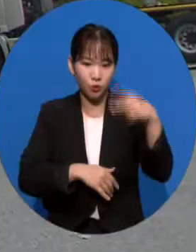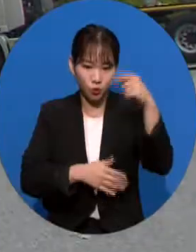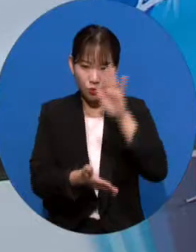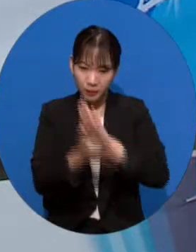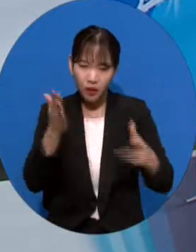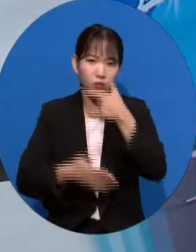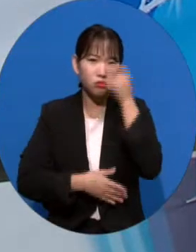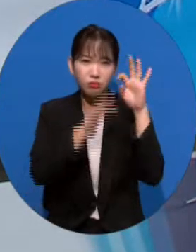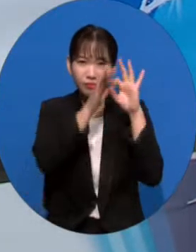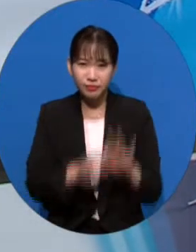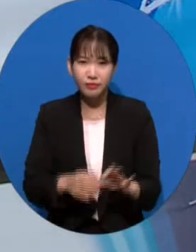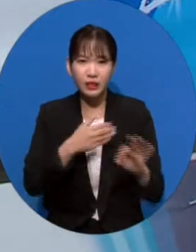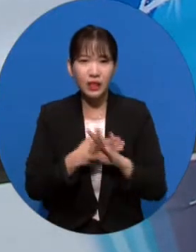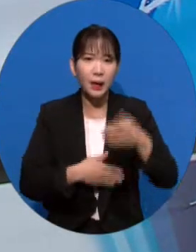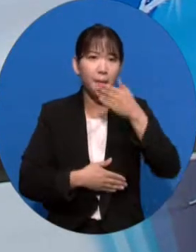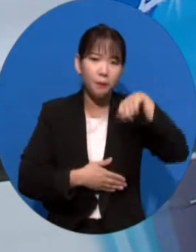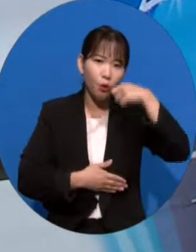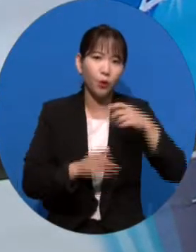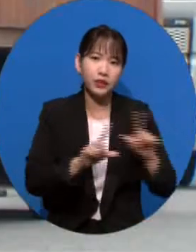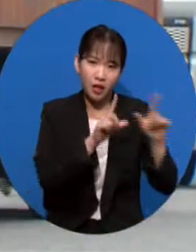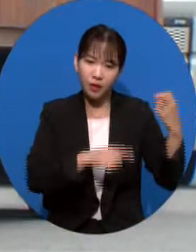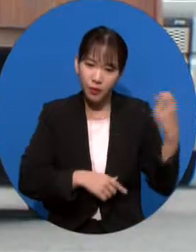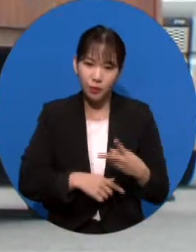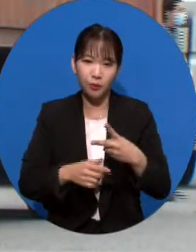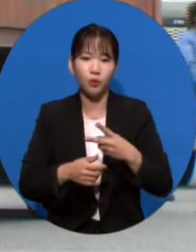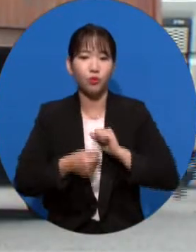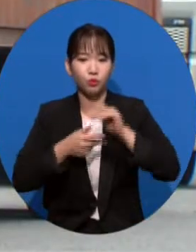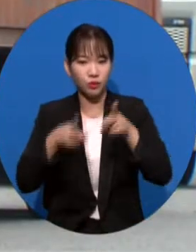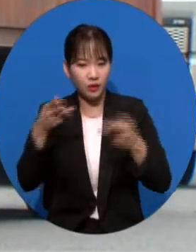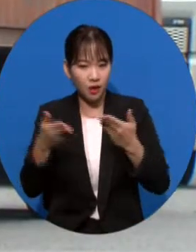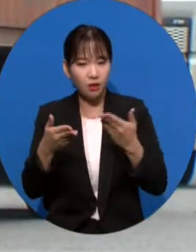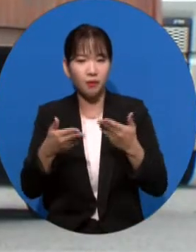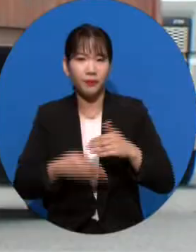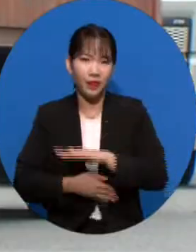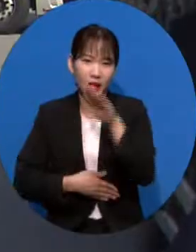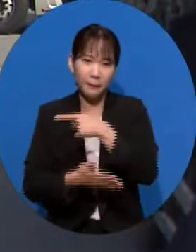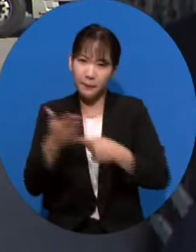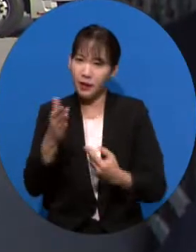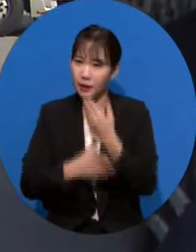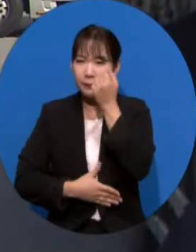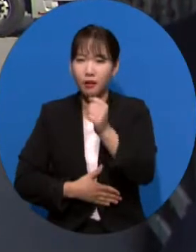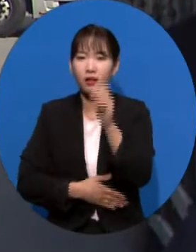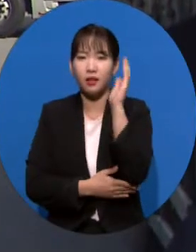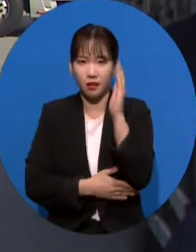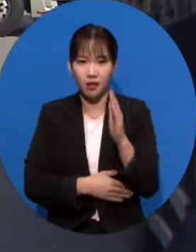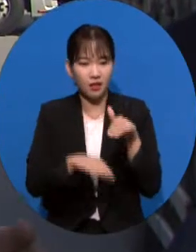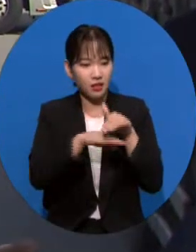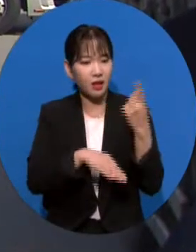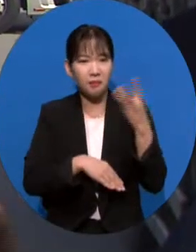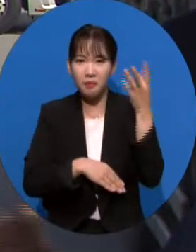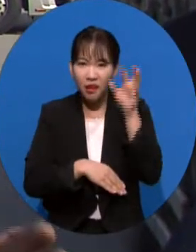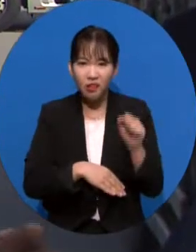금란이 길어지며 생업 물론 운송 산업 전반의 타격이 불가피하다 고 말합니다 차를 매 덕을 주고자 가지고